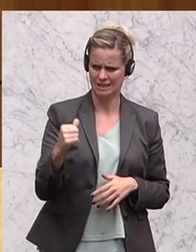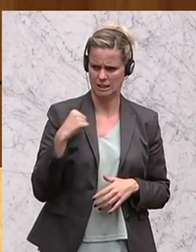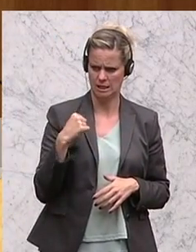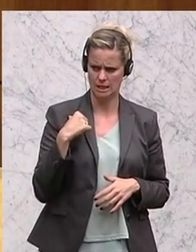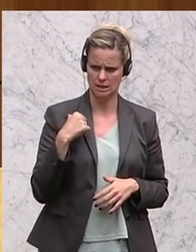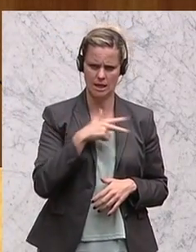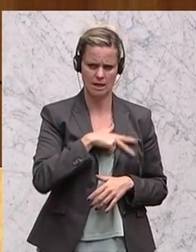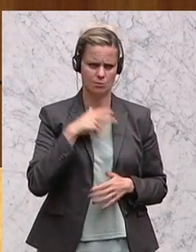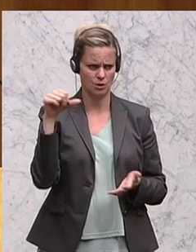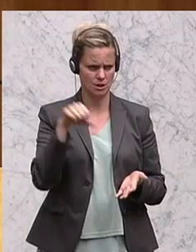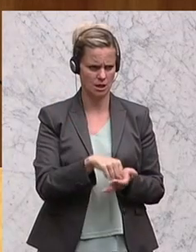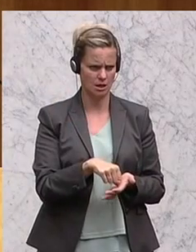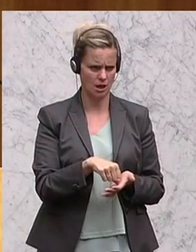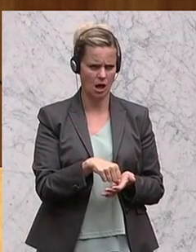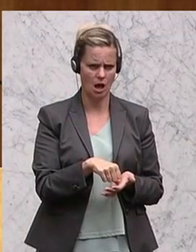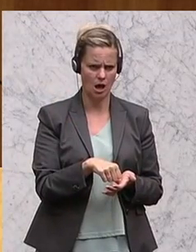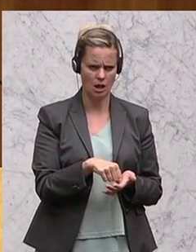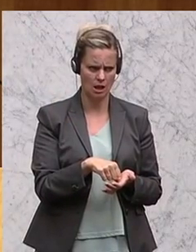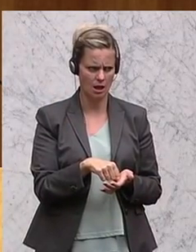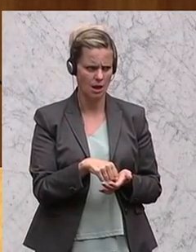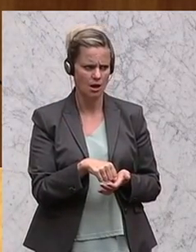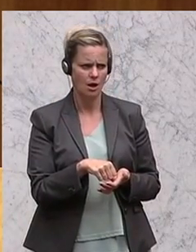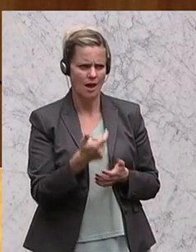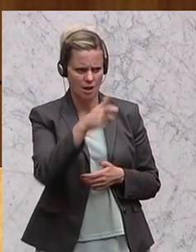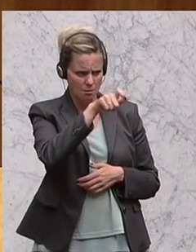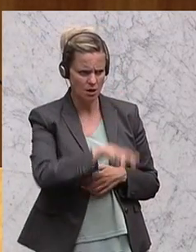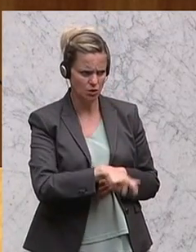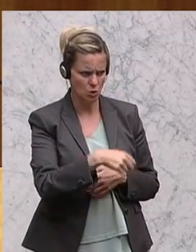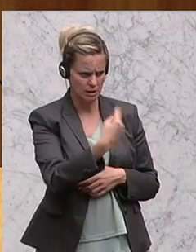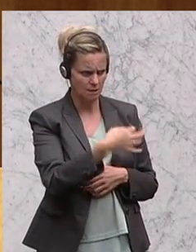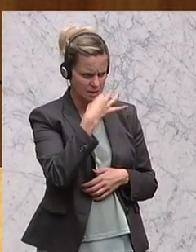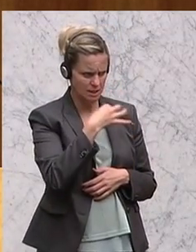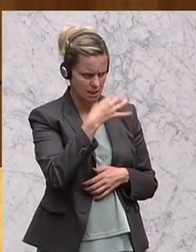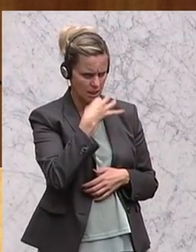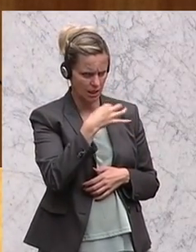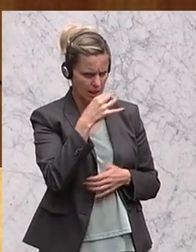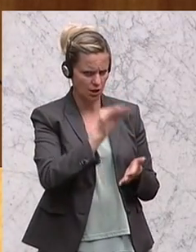der SPÖ-Zentrale der SPÖ-Redenschreiber war, der Watschen gekriegt hat.